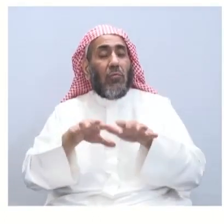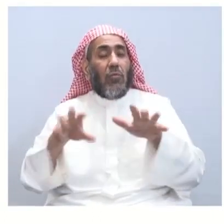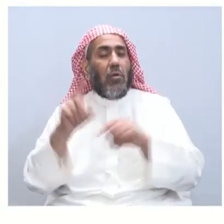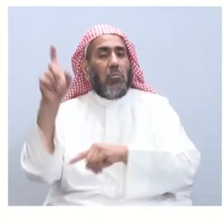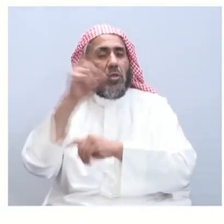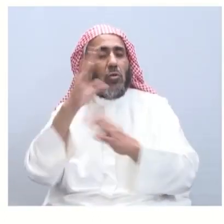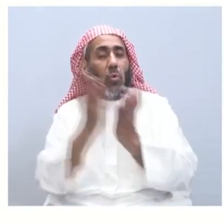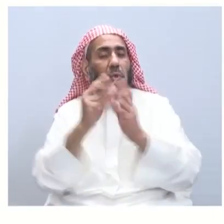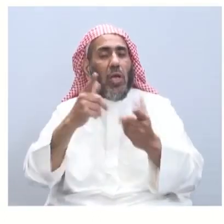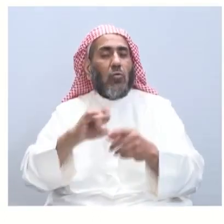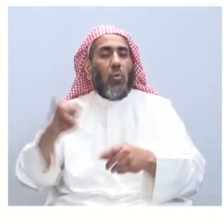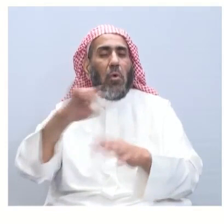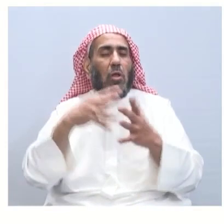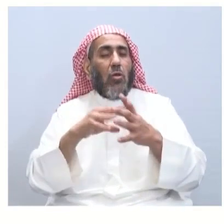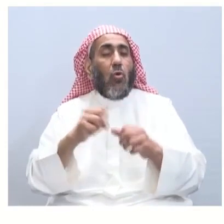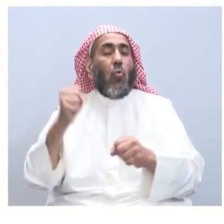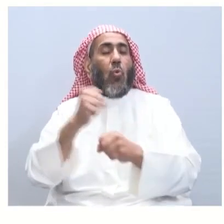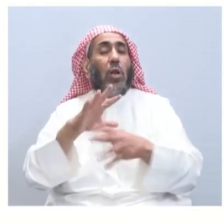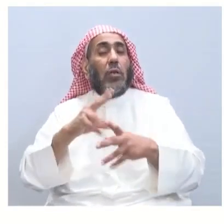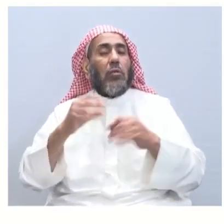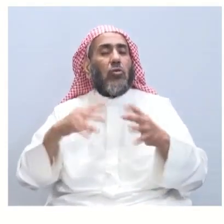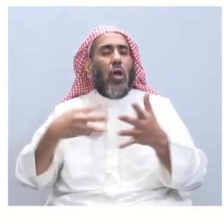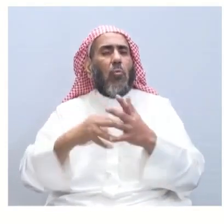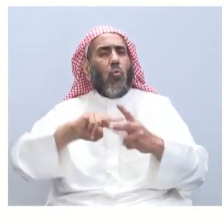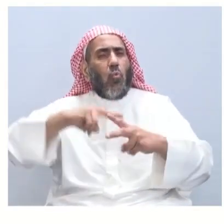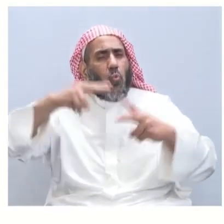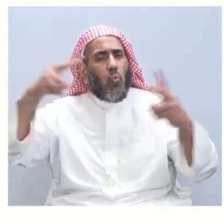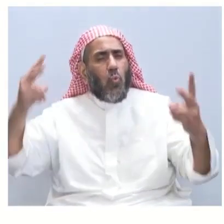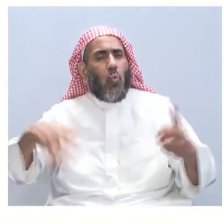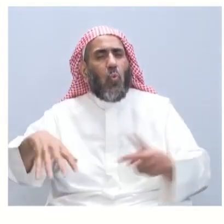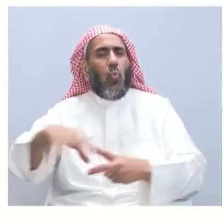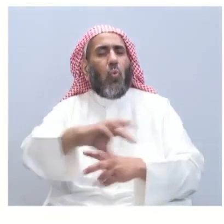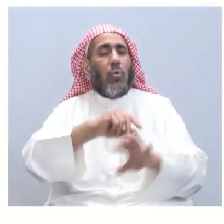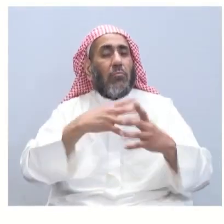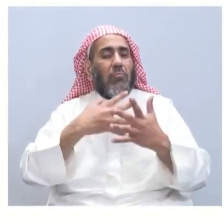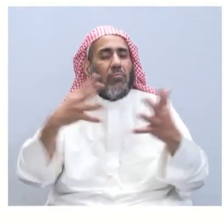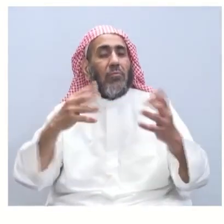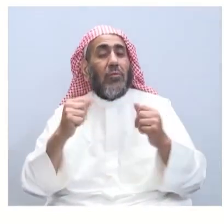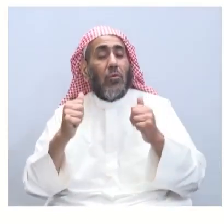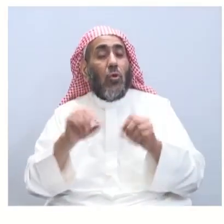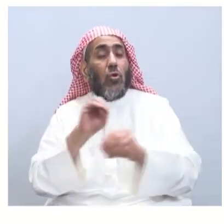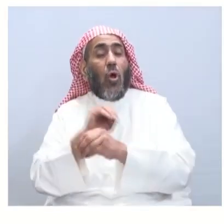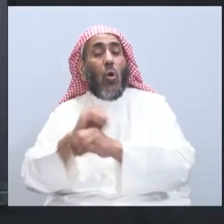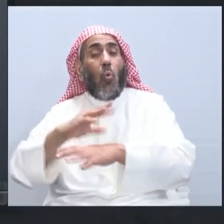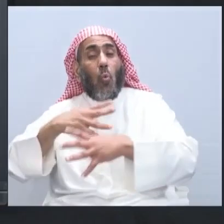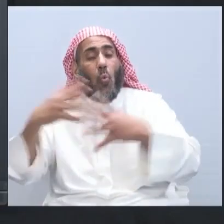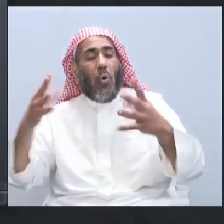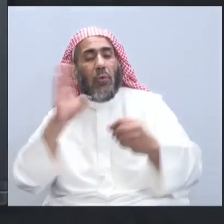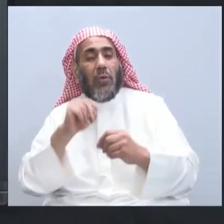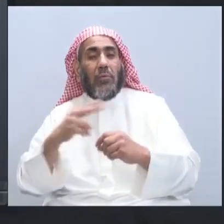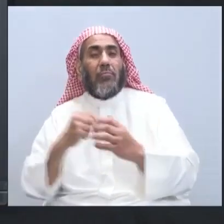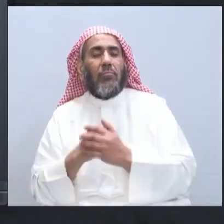المساجد والمدارس والمعاهد والجامعات في انحاء البلاد انتشرت التعليم في تاسيس المملكه وفي